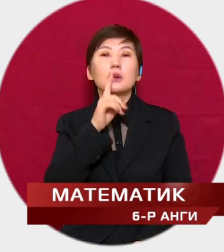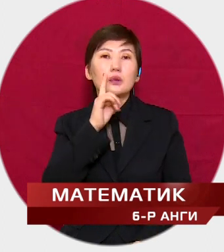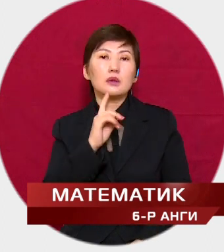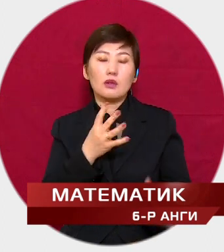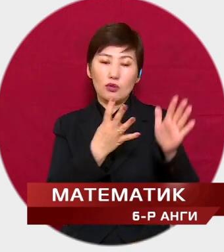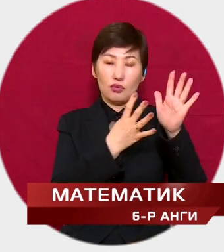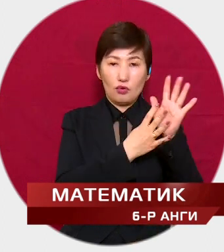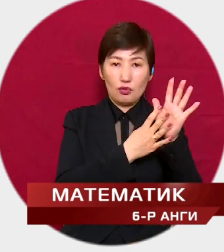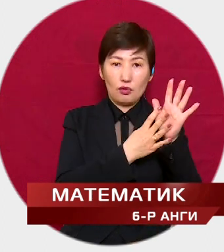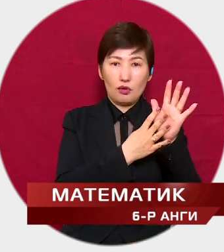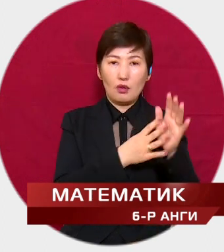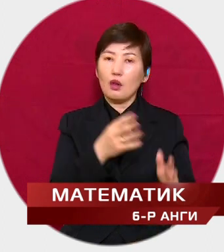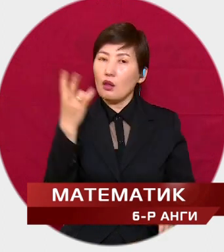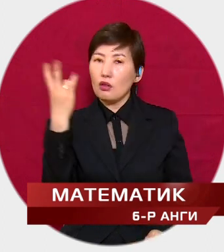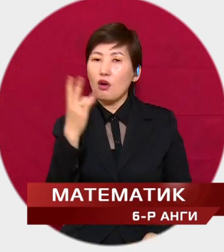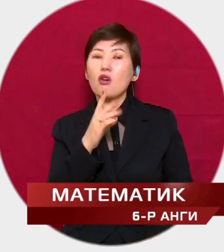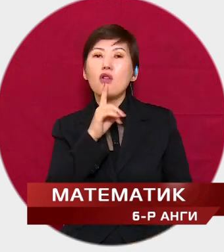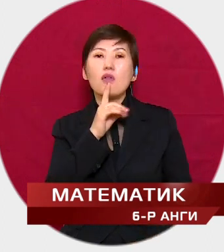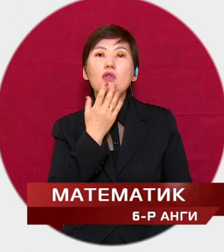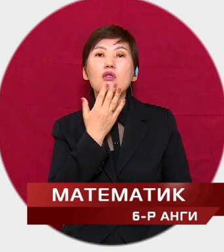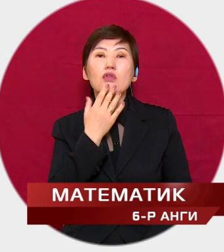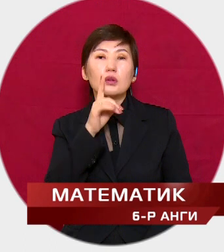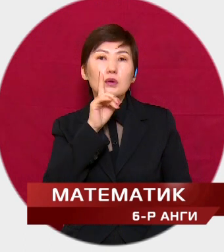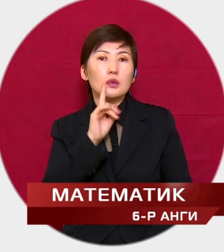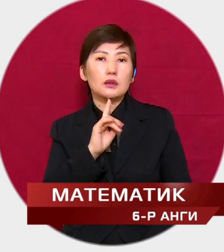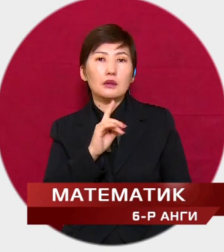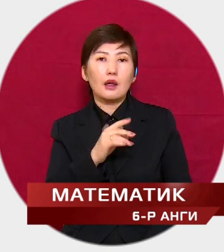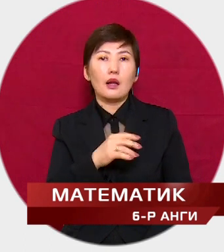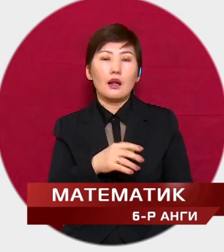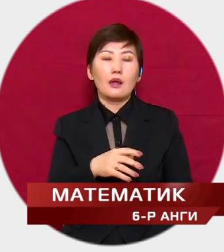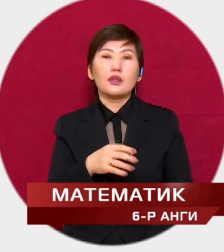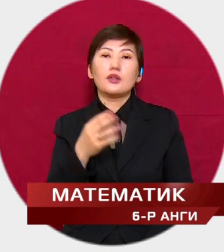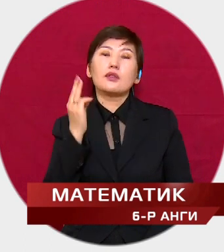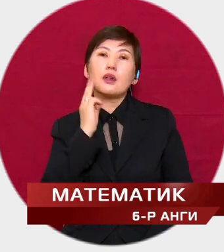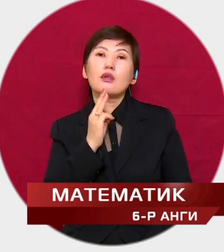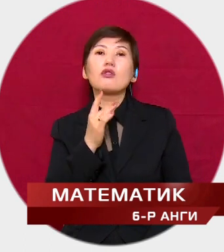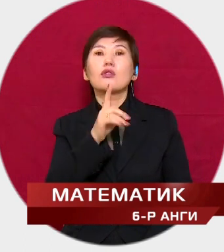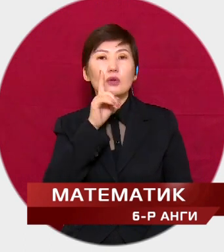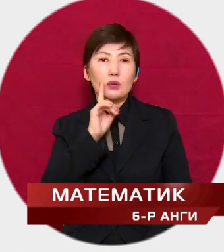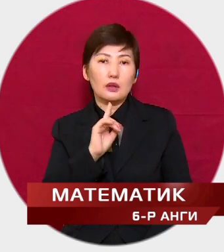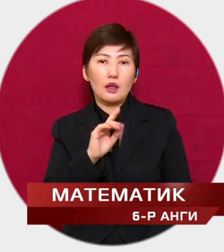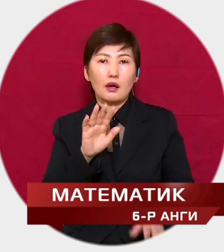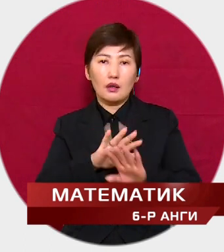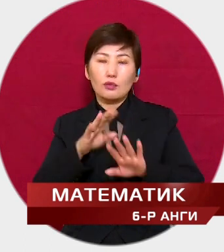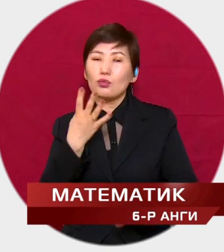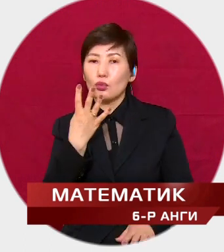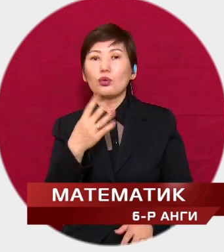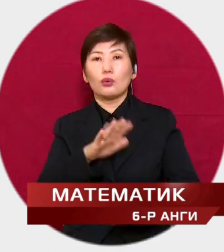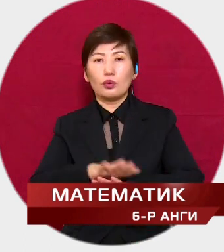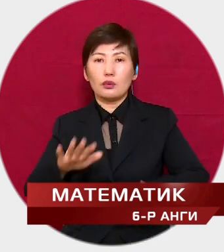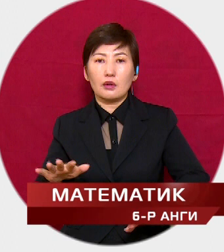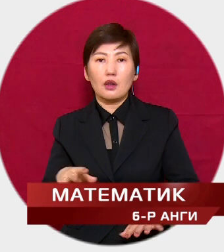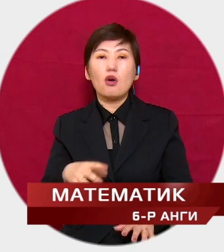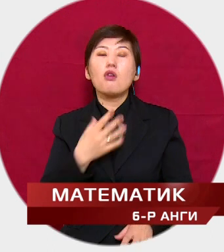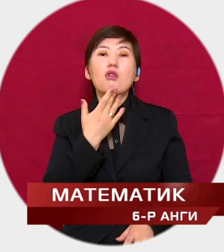байна. Ногоон өнгөнд дуртай 7 хүүхэд байсан байна. Шар өнгөнд дуртай 8 хүүхэд байсан байна. За хар өнгөнд дуртай 4 хүүхэд. За